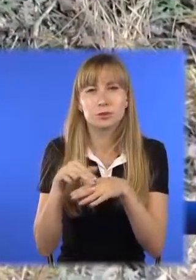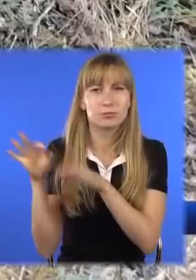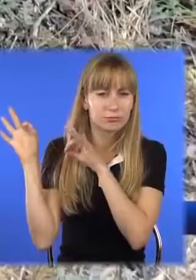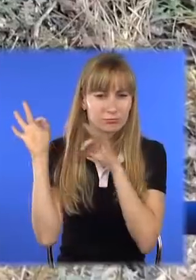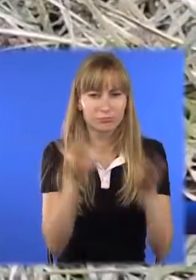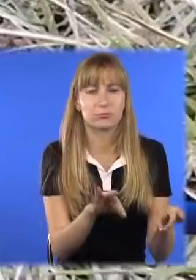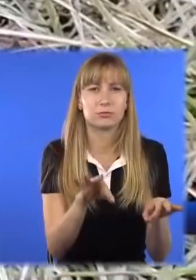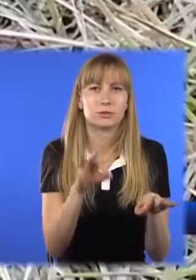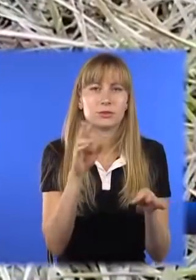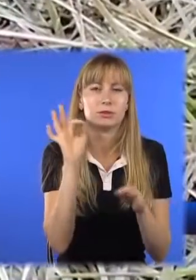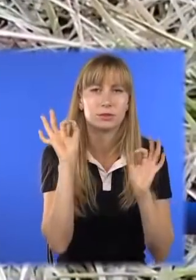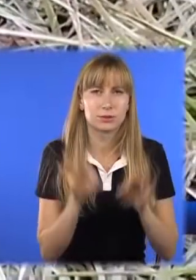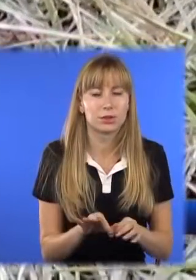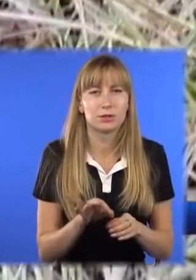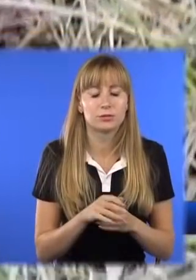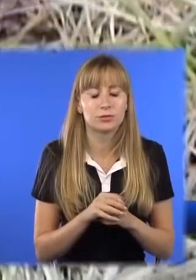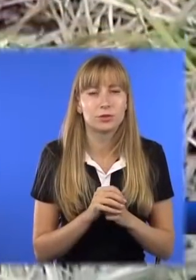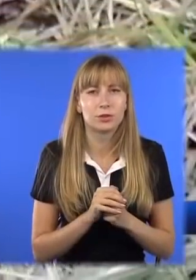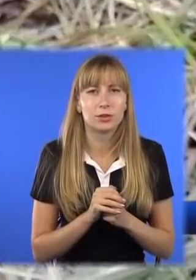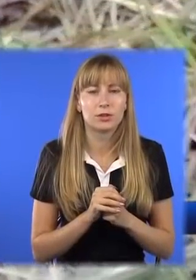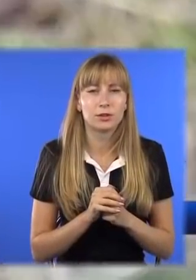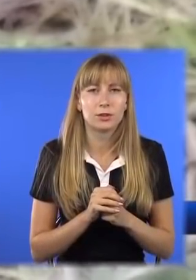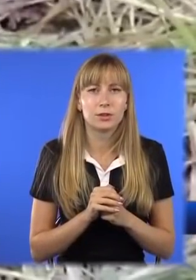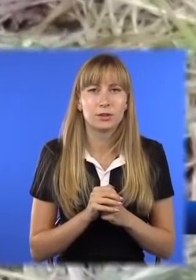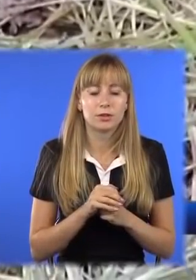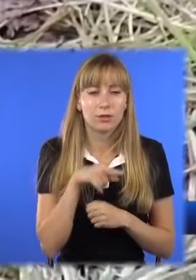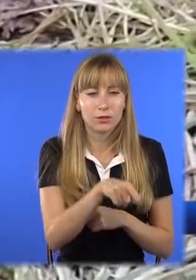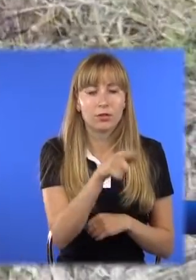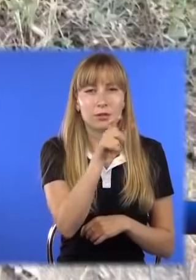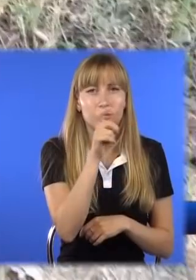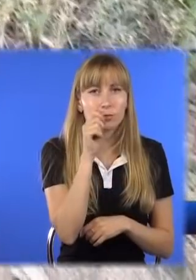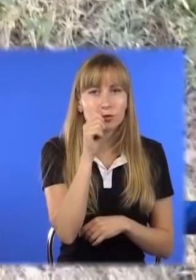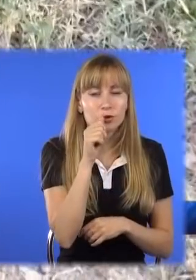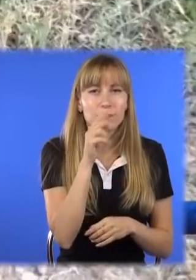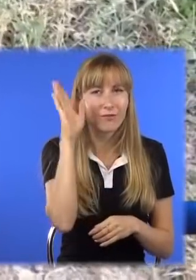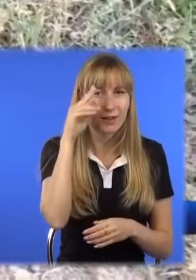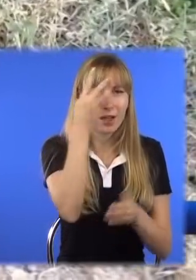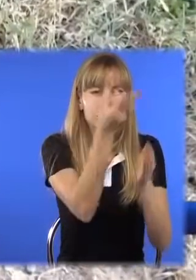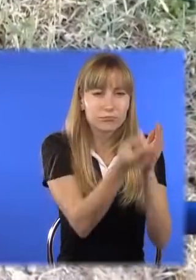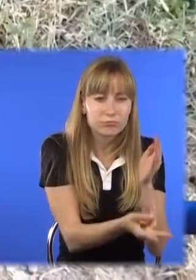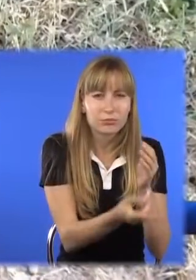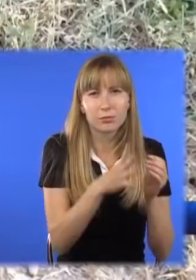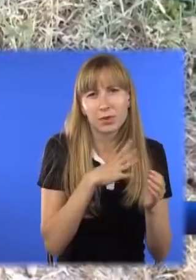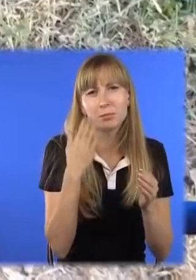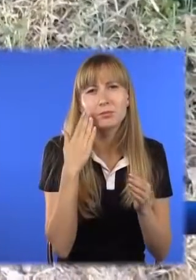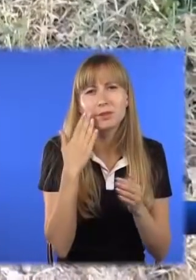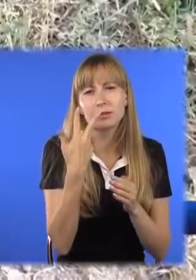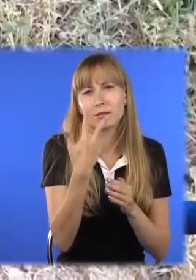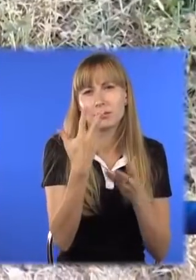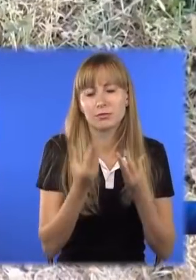За попередньою інформацією, тіло чоловіка пробуло у воді близько 3 днів. Загиблим виявився